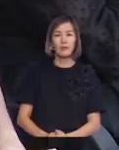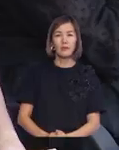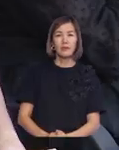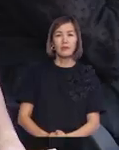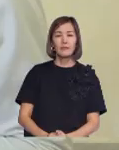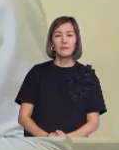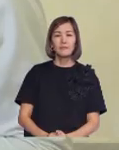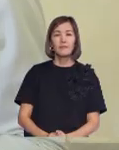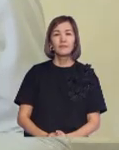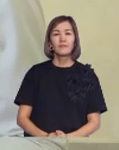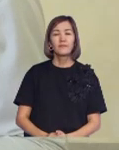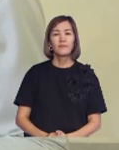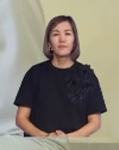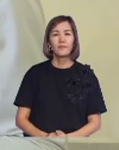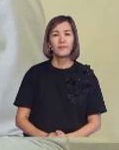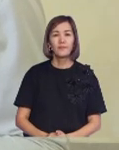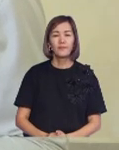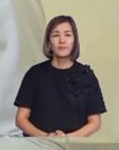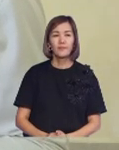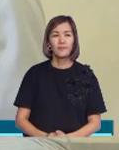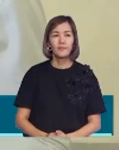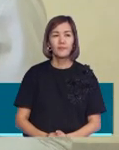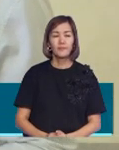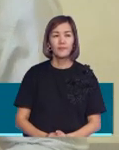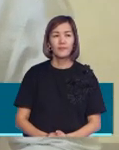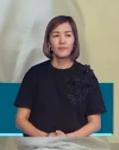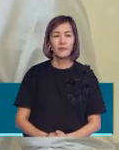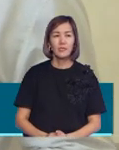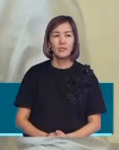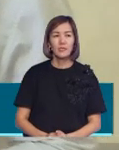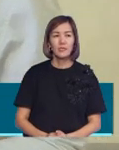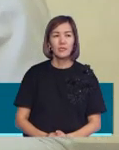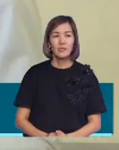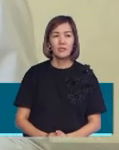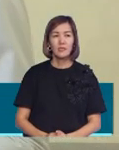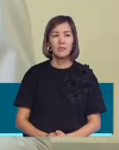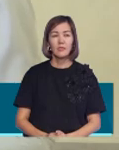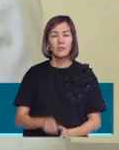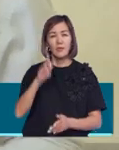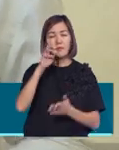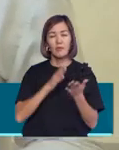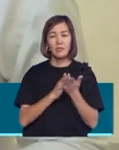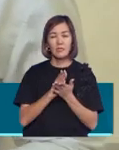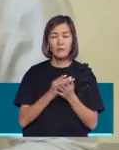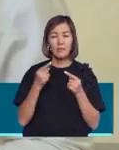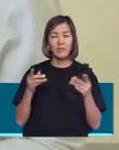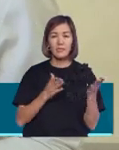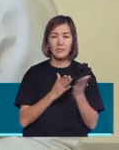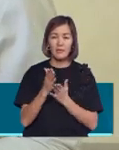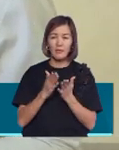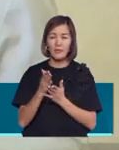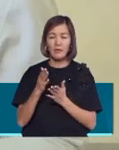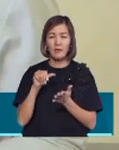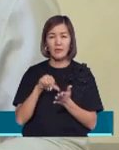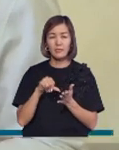табыстады. Данный семинар-тренинг проводится по всему Казахстану. Тренингке мемлекеттік қызметкерлер мен басқа да саланың мамандары қатысты.